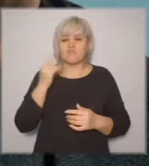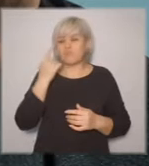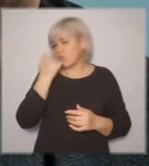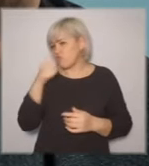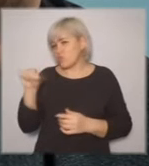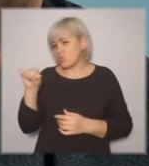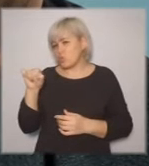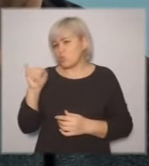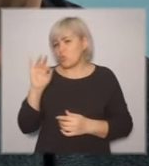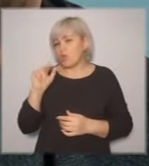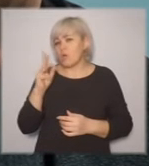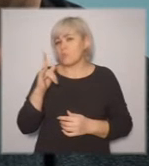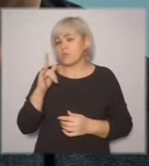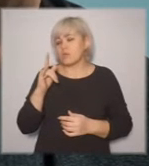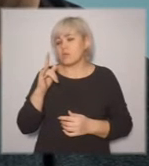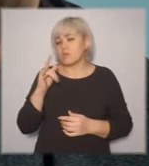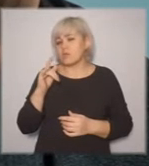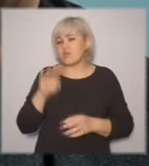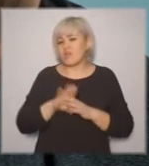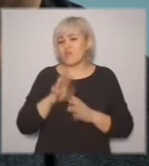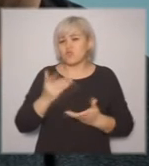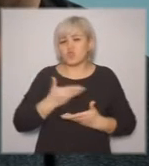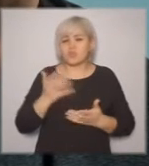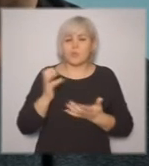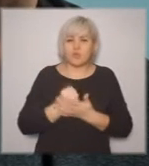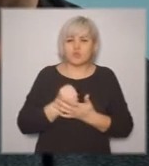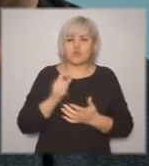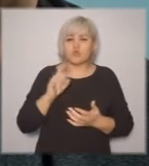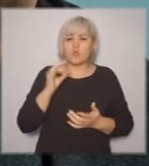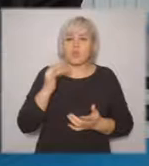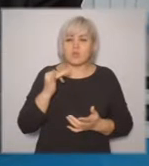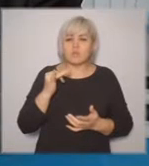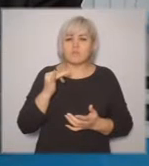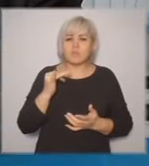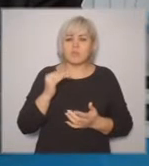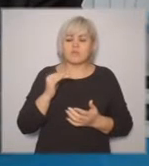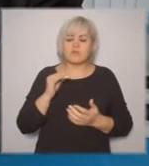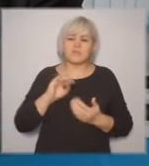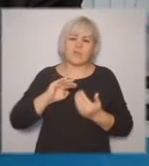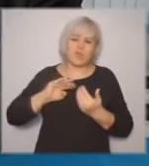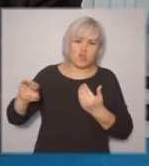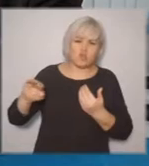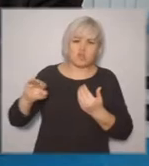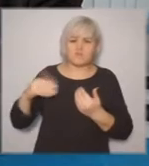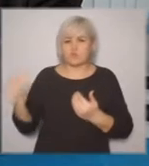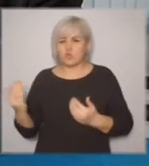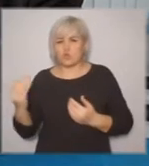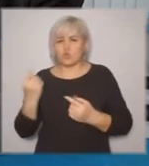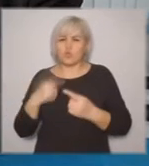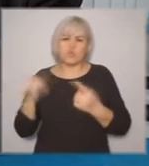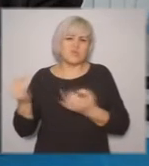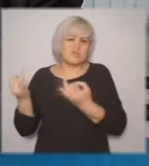они отошли в сторону. Другие интересы, другие возможности, а у кого-то